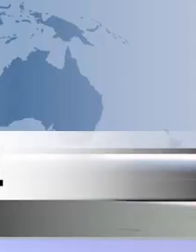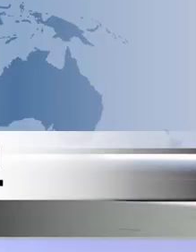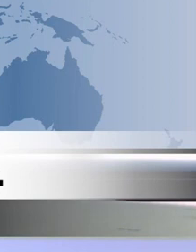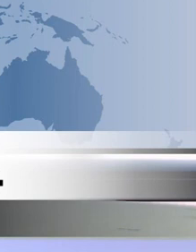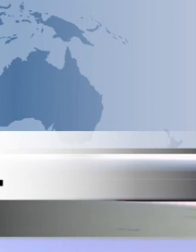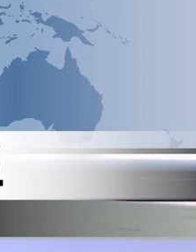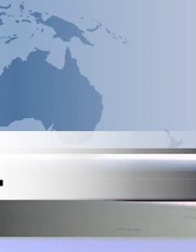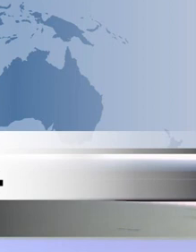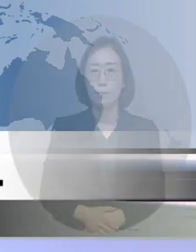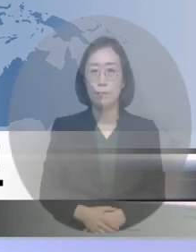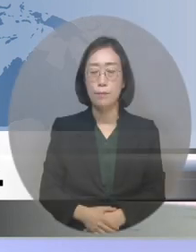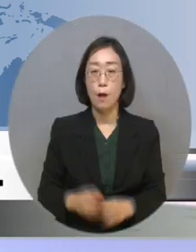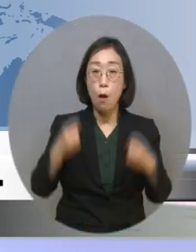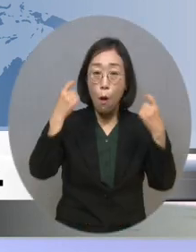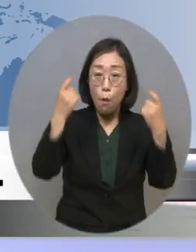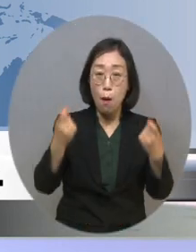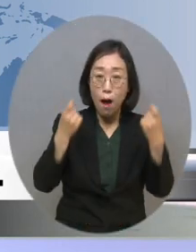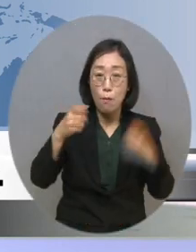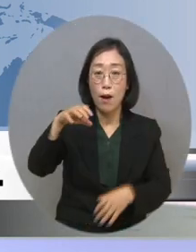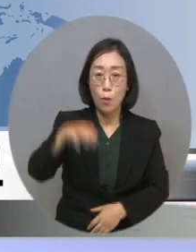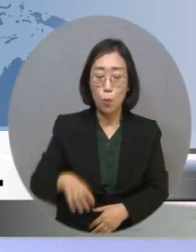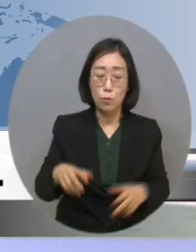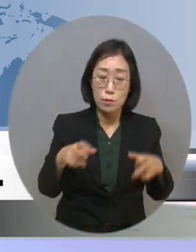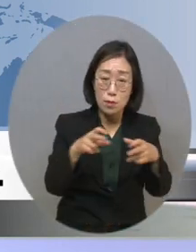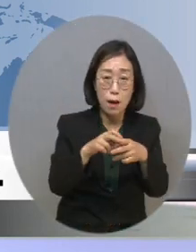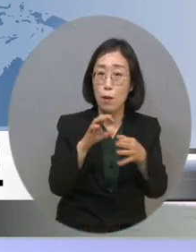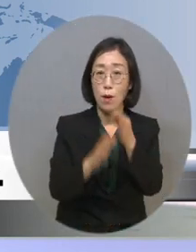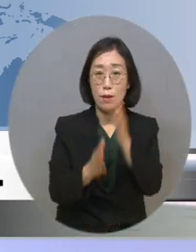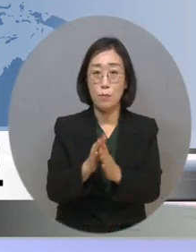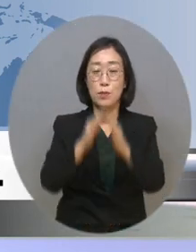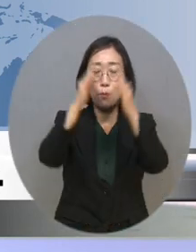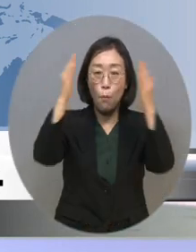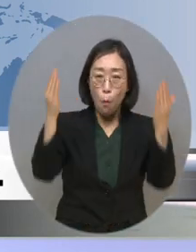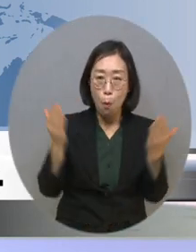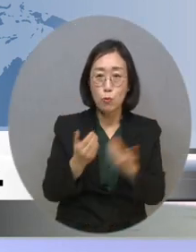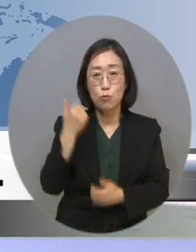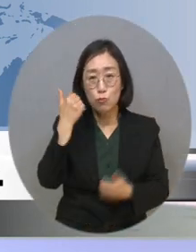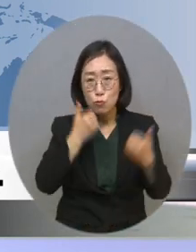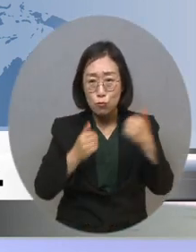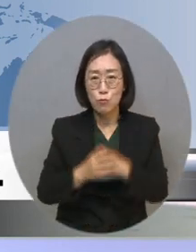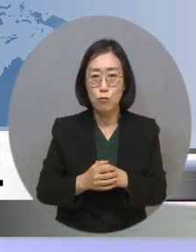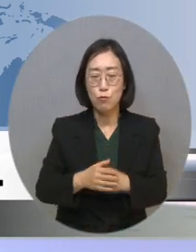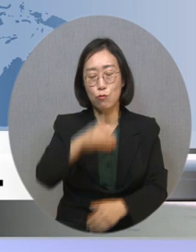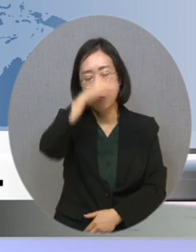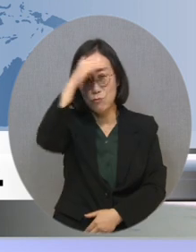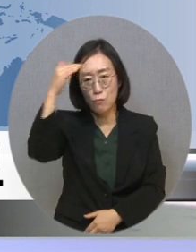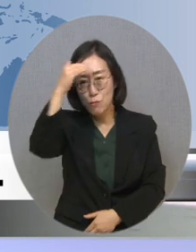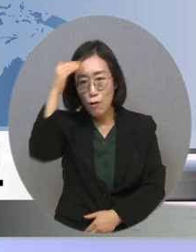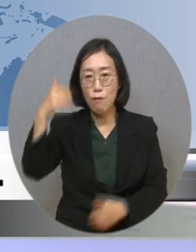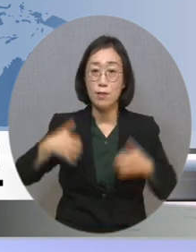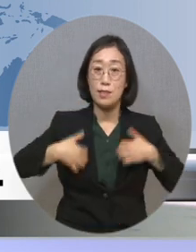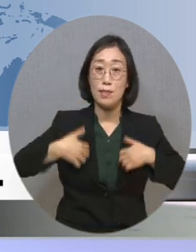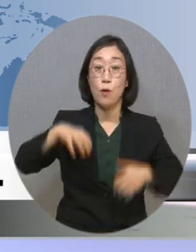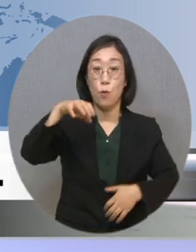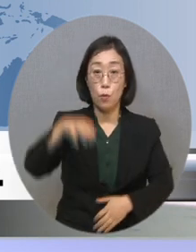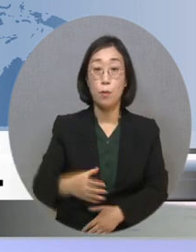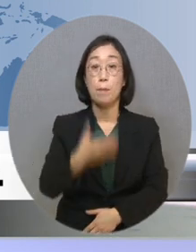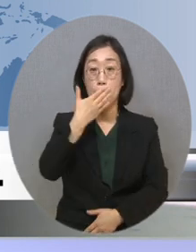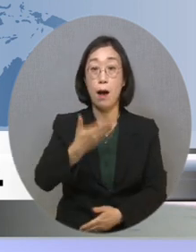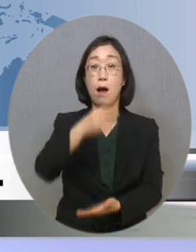있니다 관광지라 하면 장애 유무와 관계 없이 누구나 자유롭게 찾고 즐길 수 있는 곳이어야 할